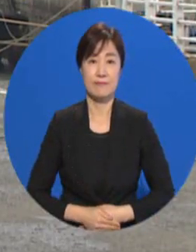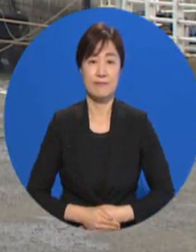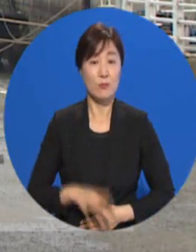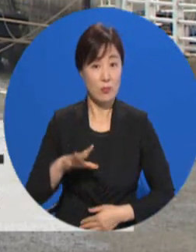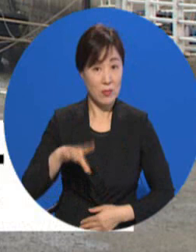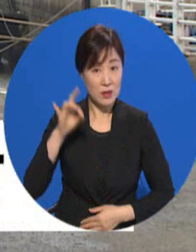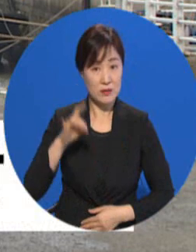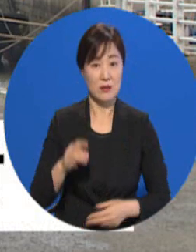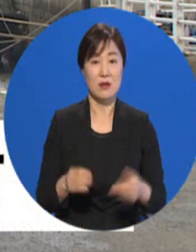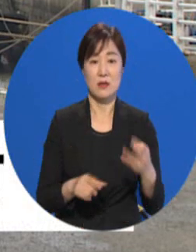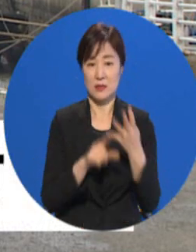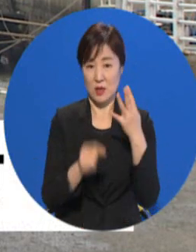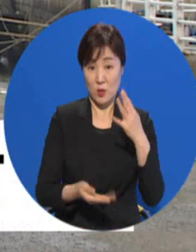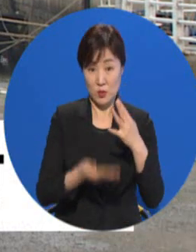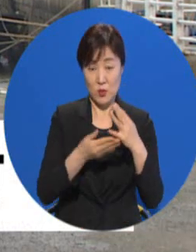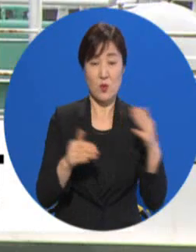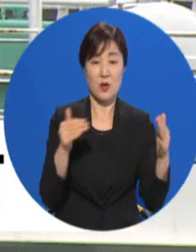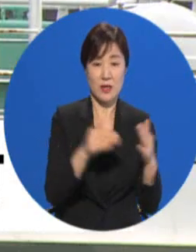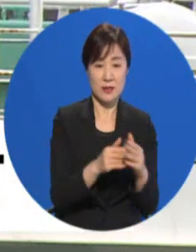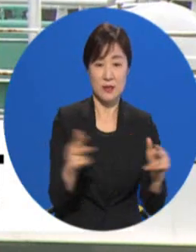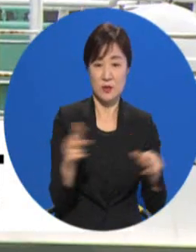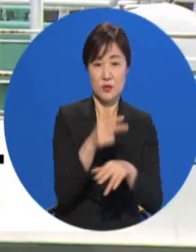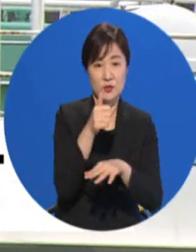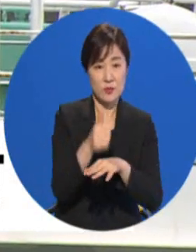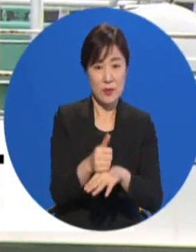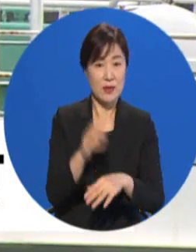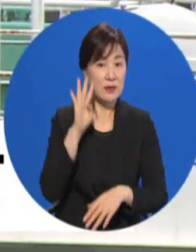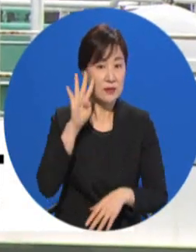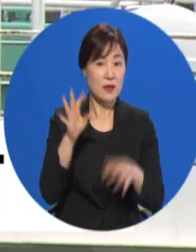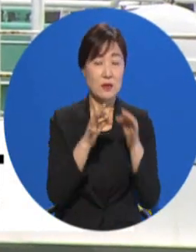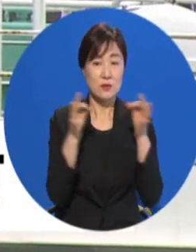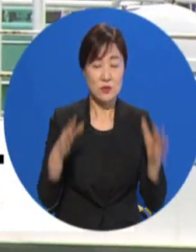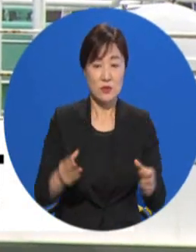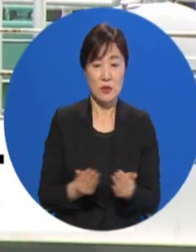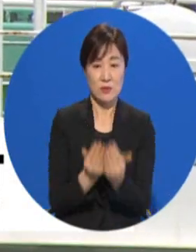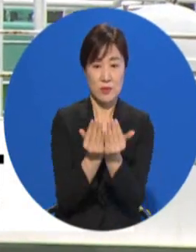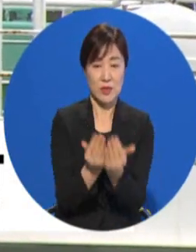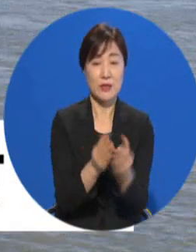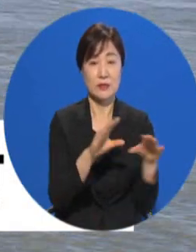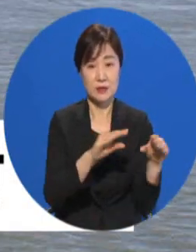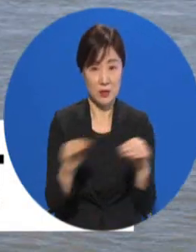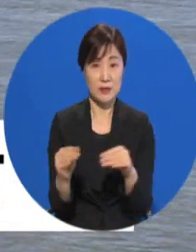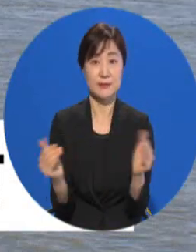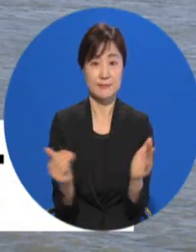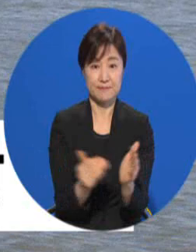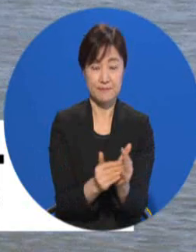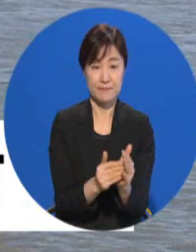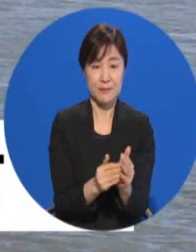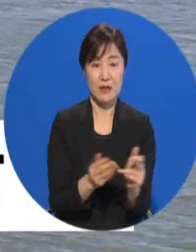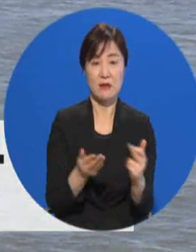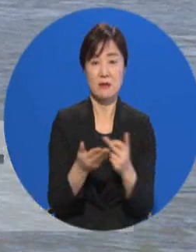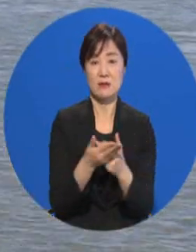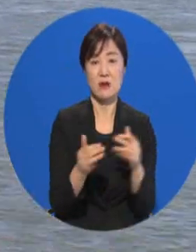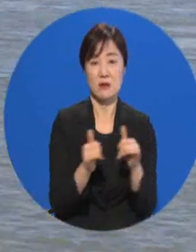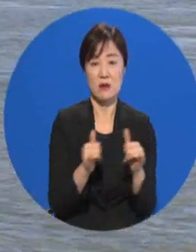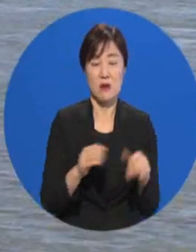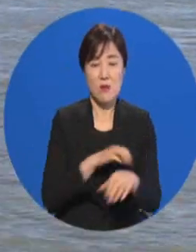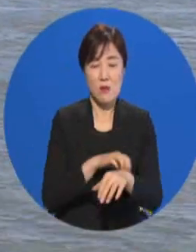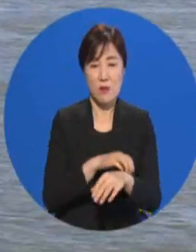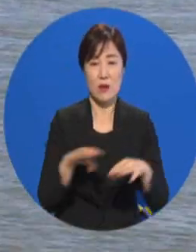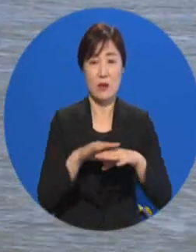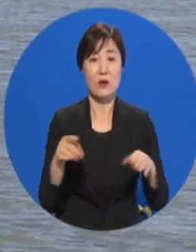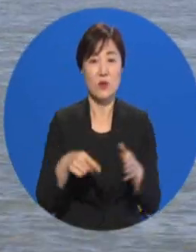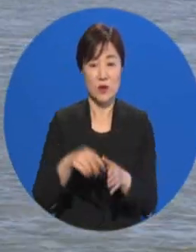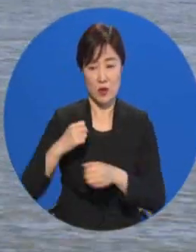일단 4월 초까지 주말 연휴에 해당하는 4일 동안 여객선 운항을 중단했는데 섬 주민 불편 해소를 위해선